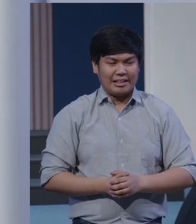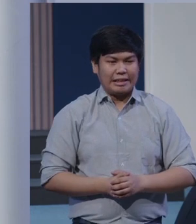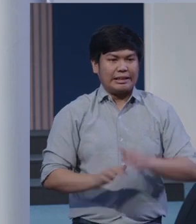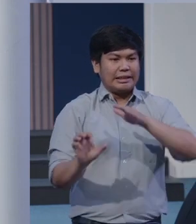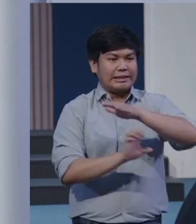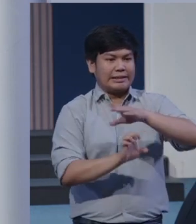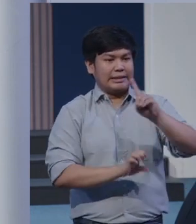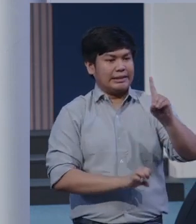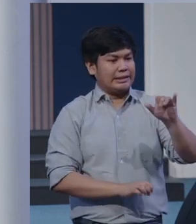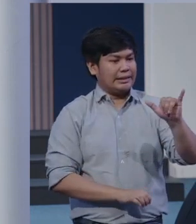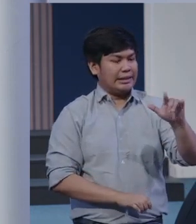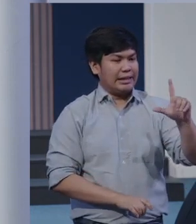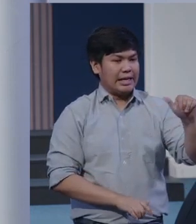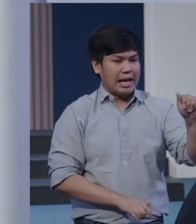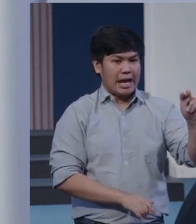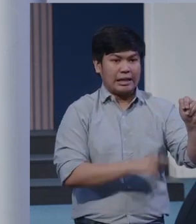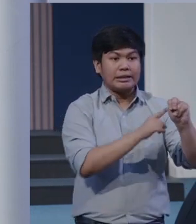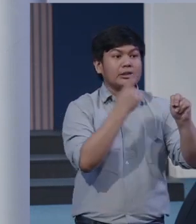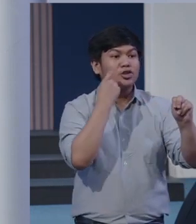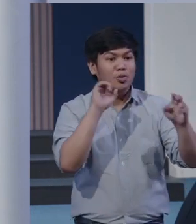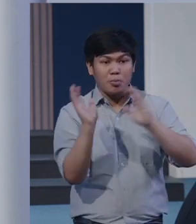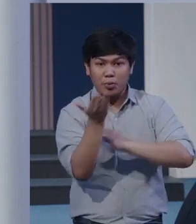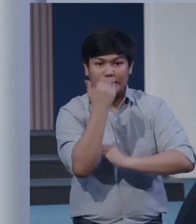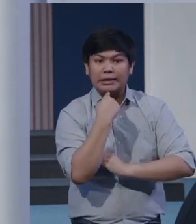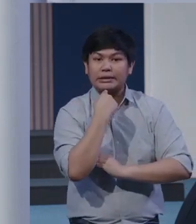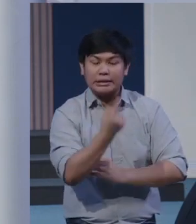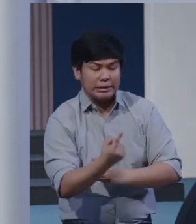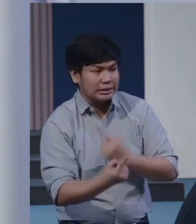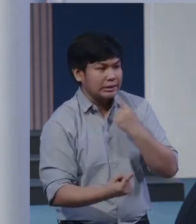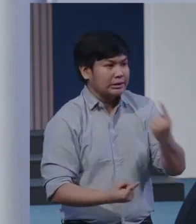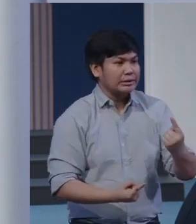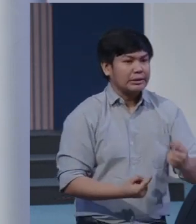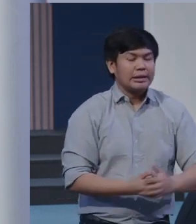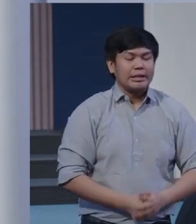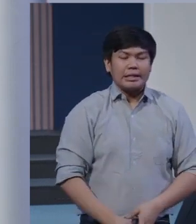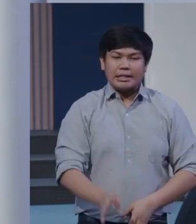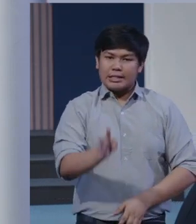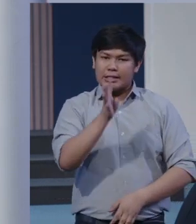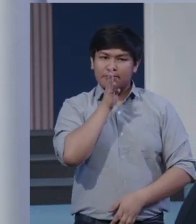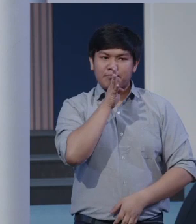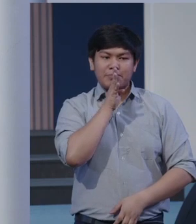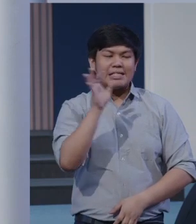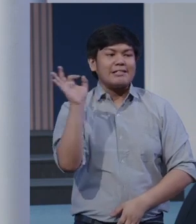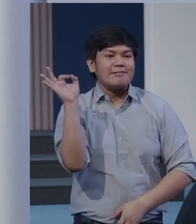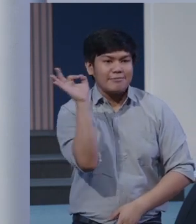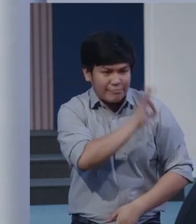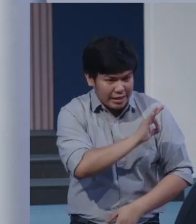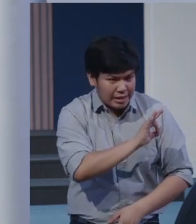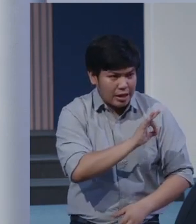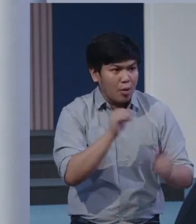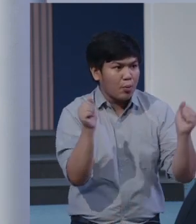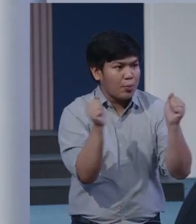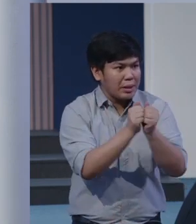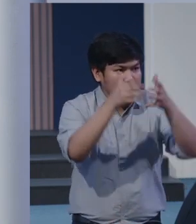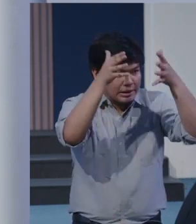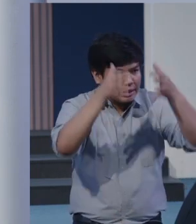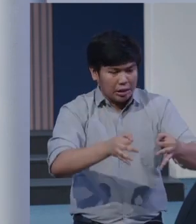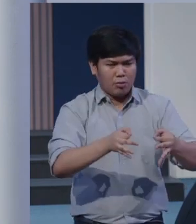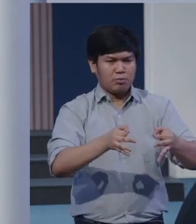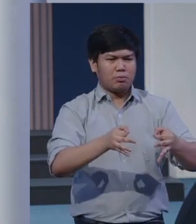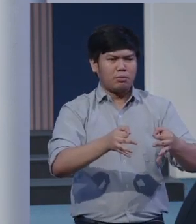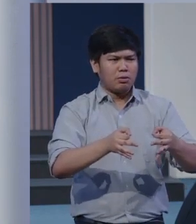pagsisinungaling daw ay speaking falsehood intentionally